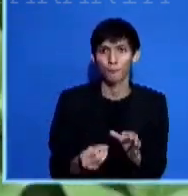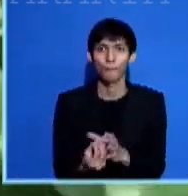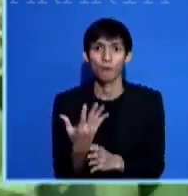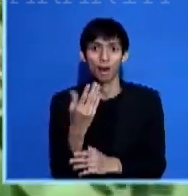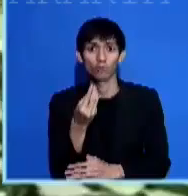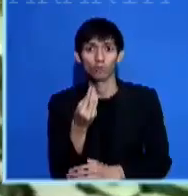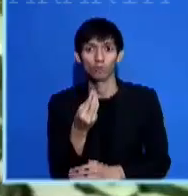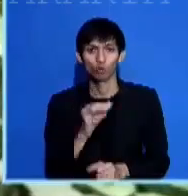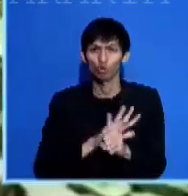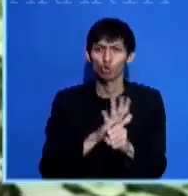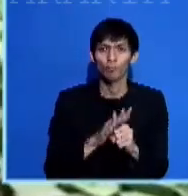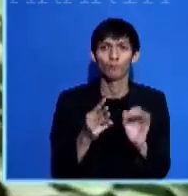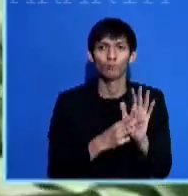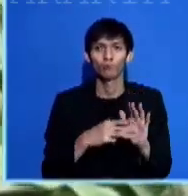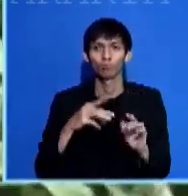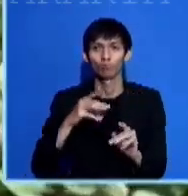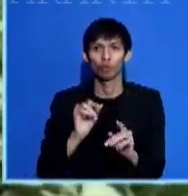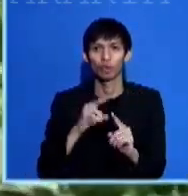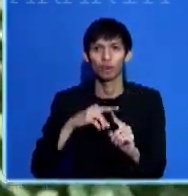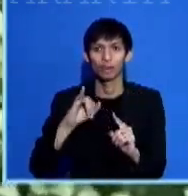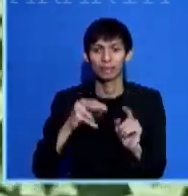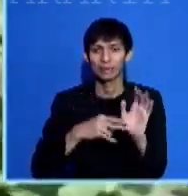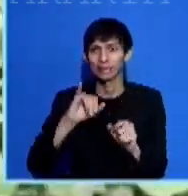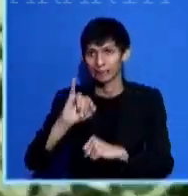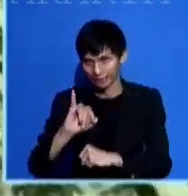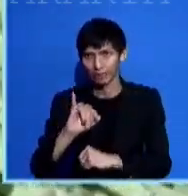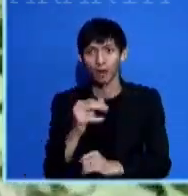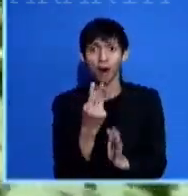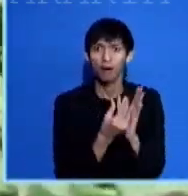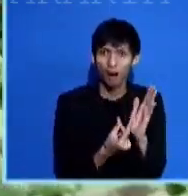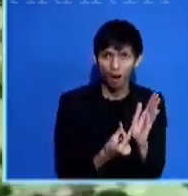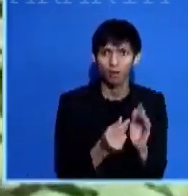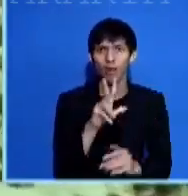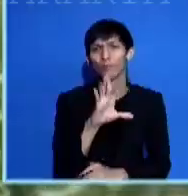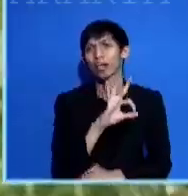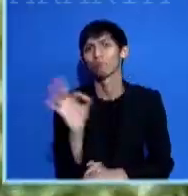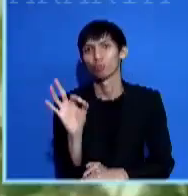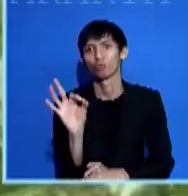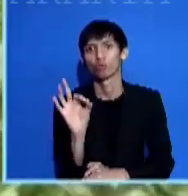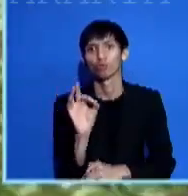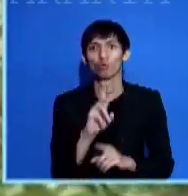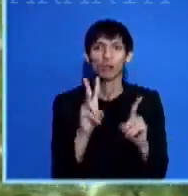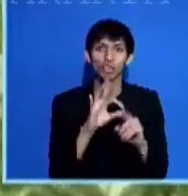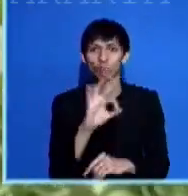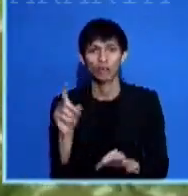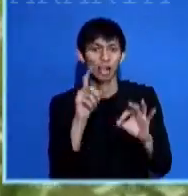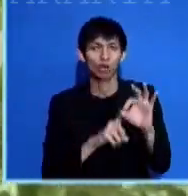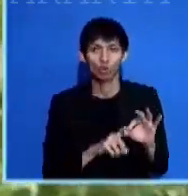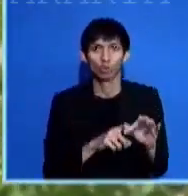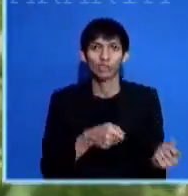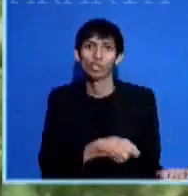dipun Kerto Aji 2W dumugi r8.000 gumantung kalian jinis telonipun adinugraho Lan Wendi wijaksanao